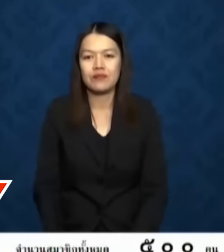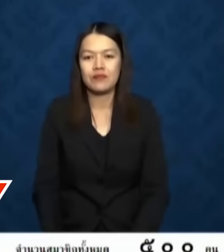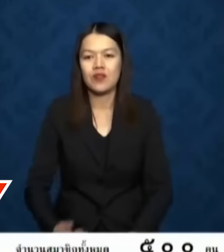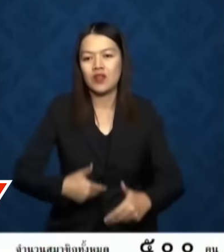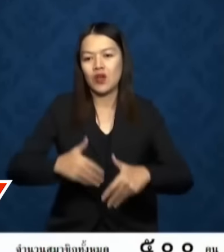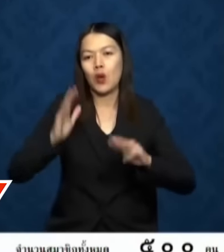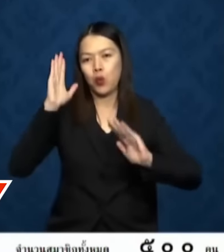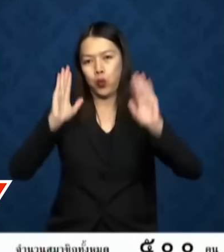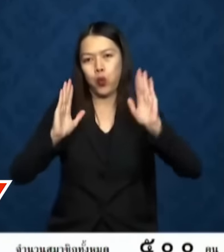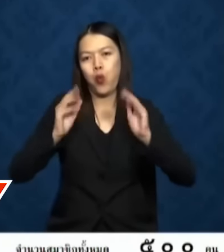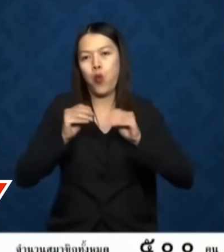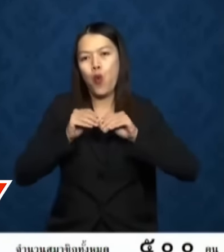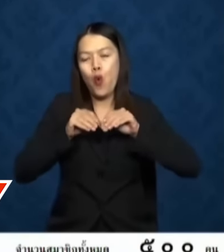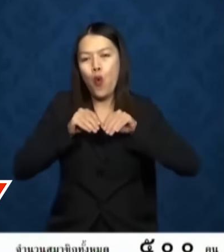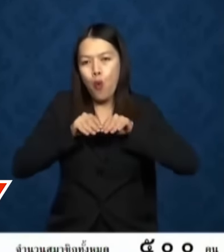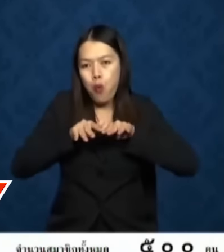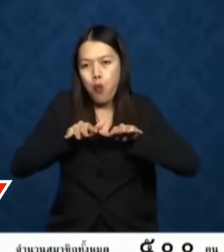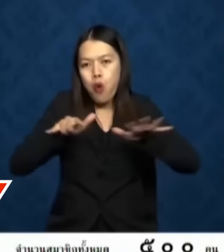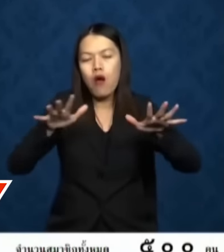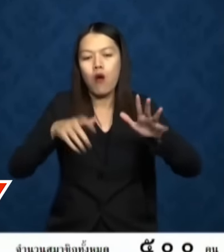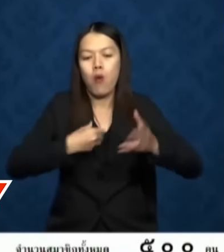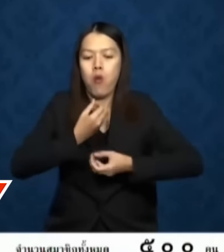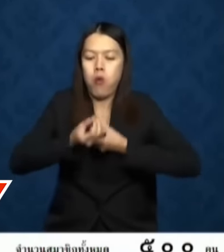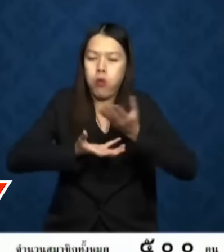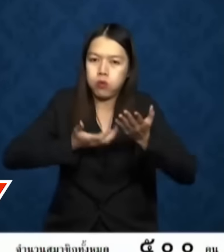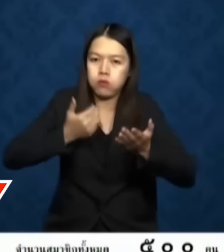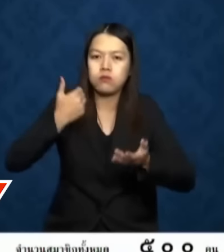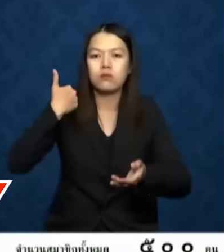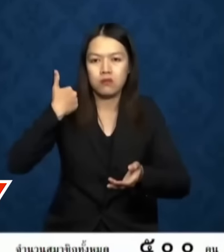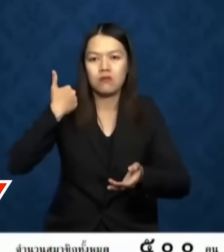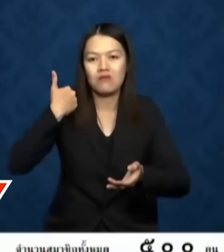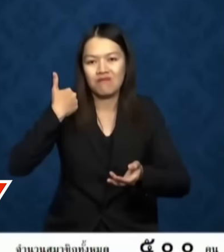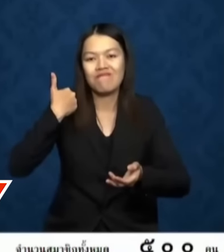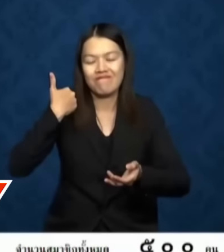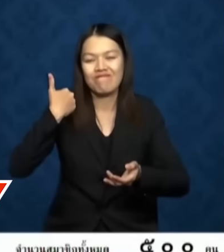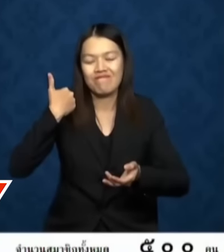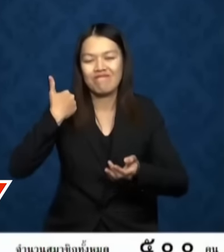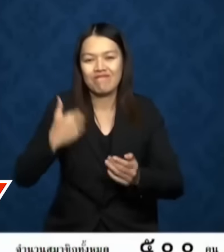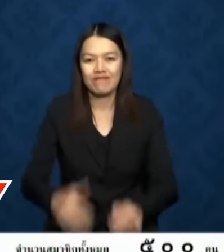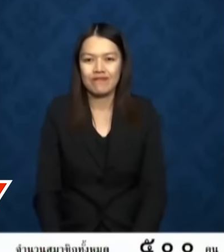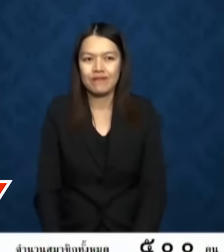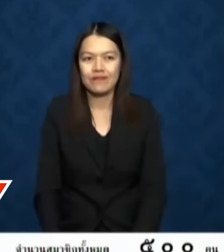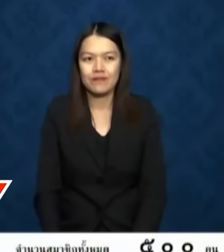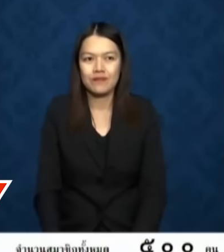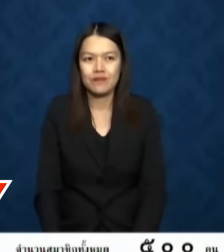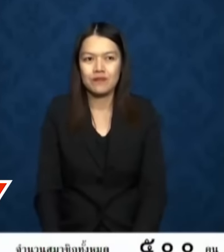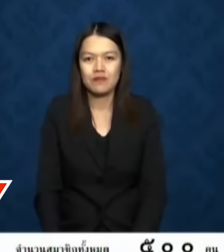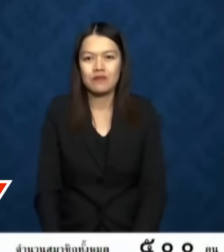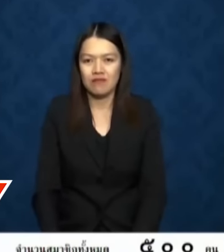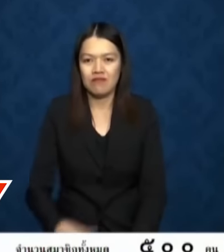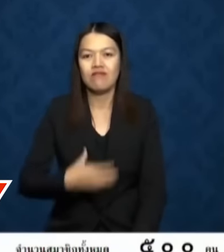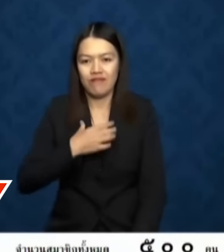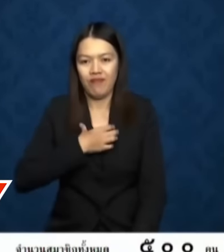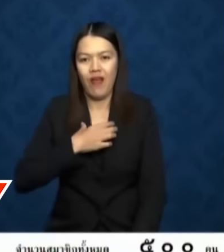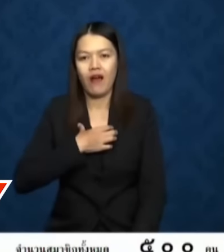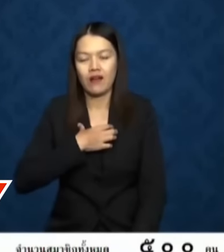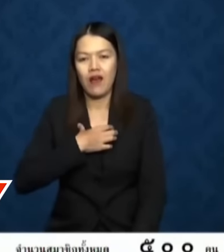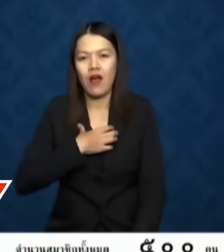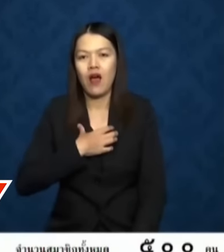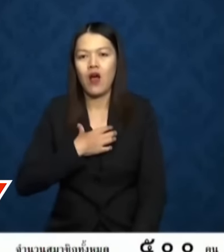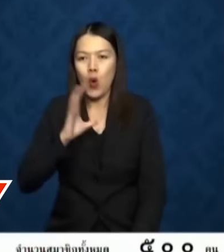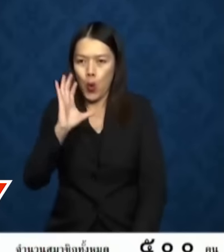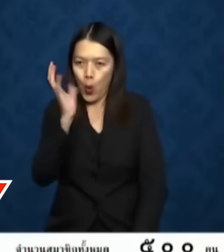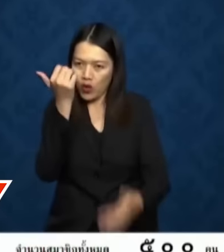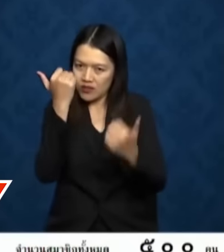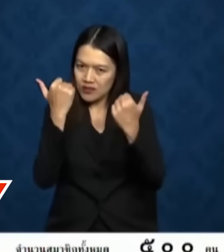ชาธิปไตยเบ่งบานการแลกเปลี่ยนความเห็นมีมากมายเราต้องการสิ่งเหล่านี้ในโลกยุคปัจจุบัน